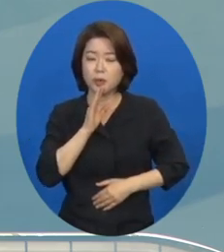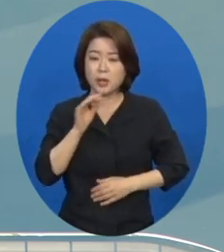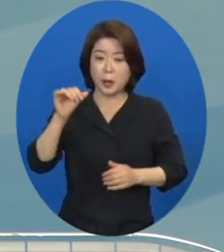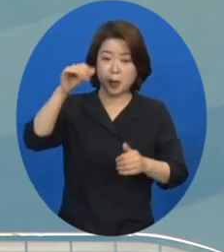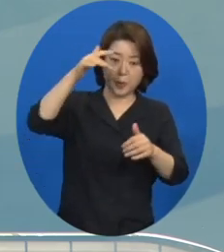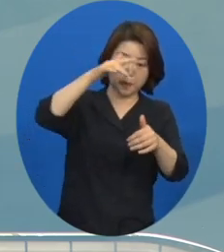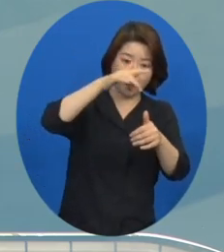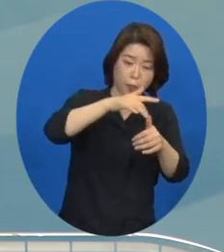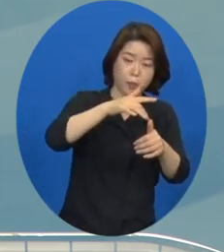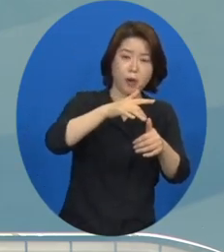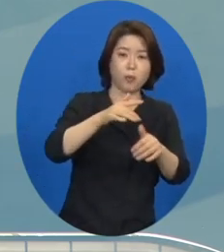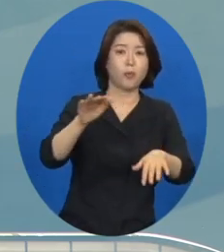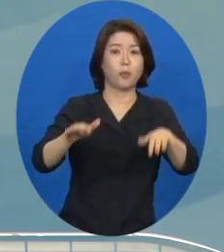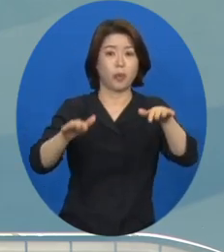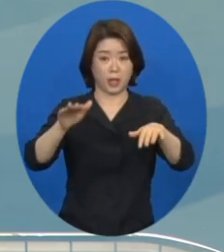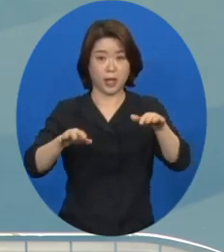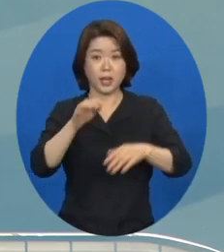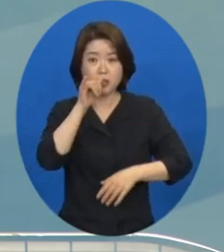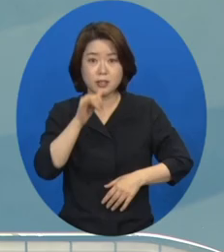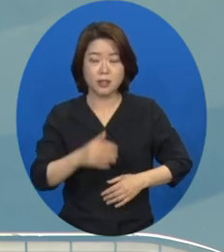것은 뚜렷한 차이가 있습니다.